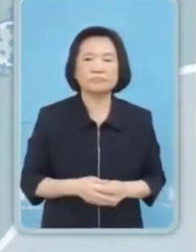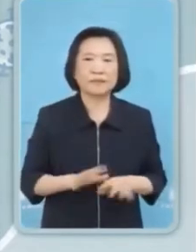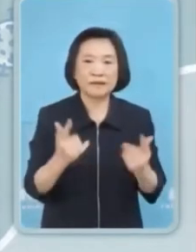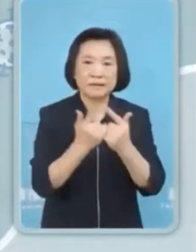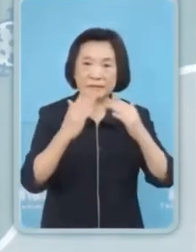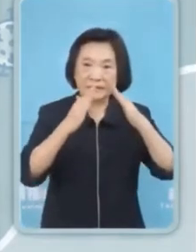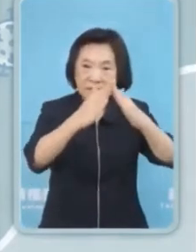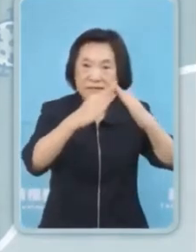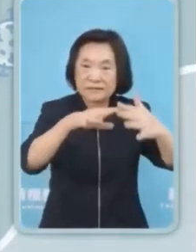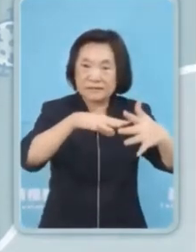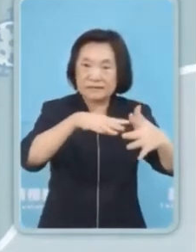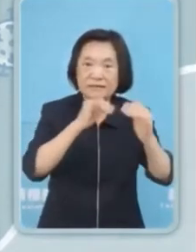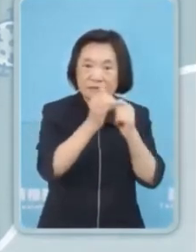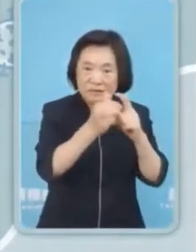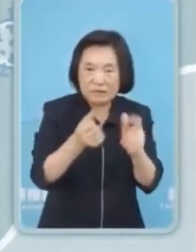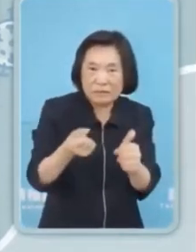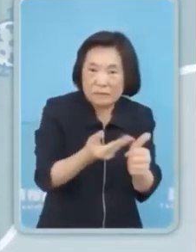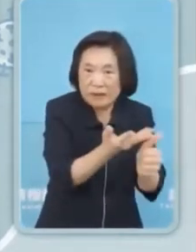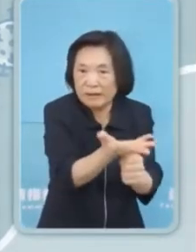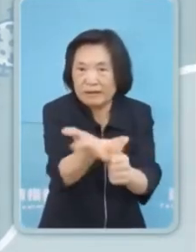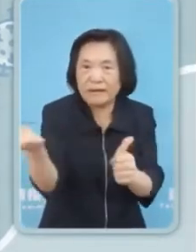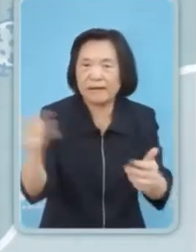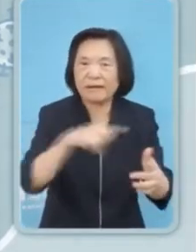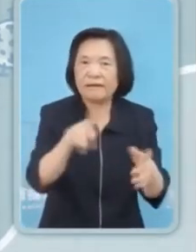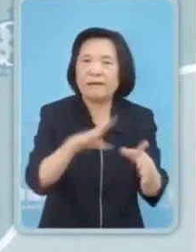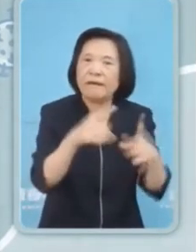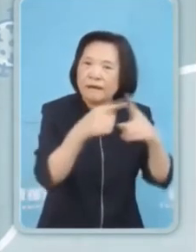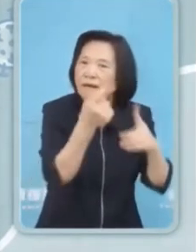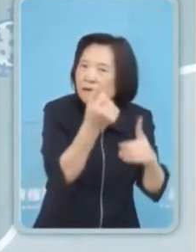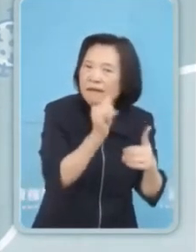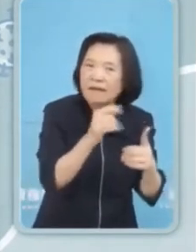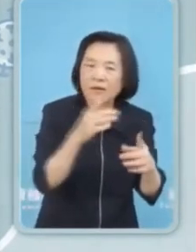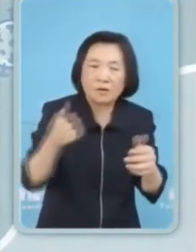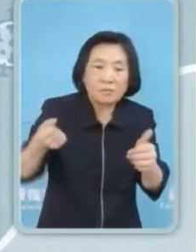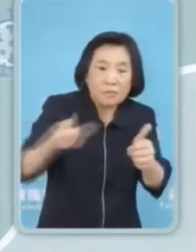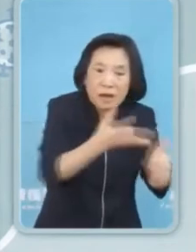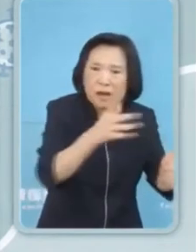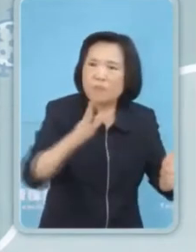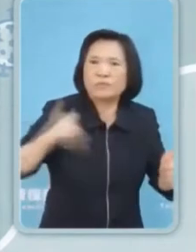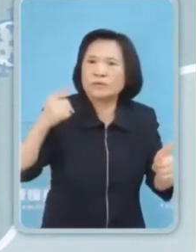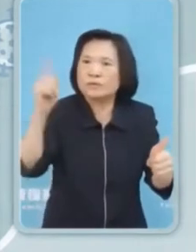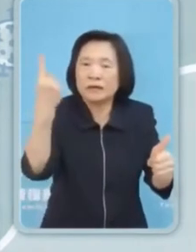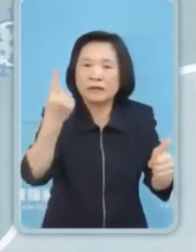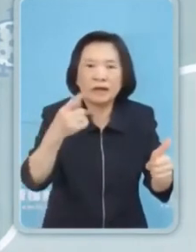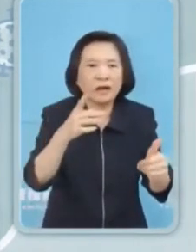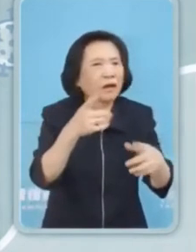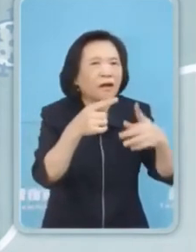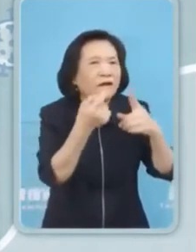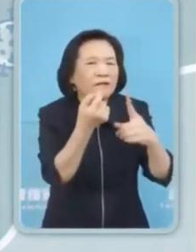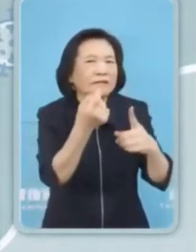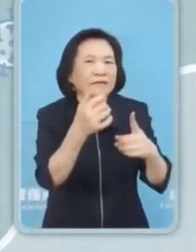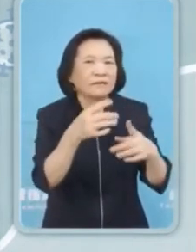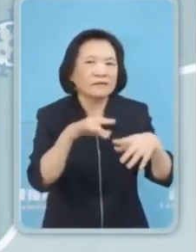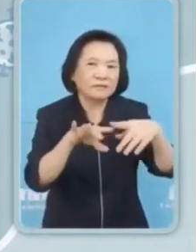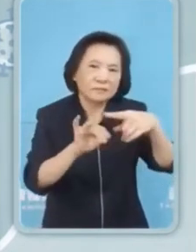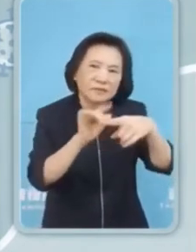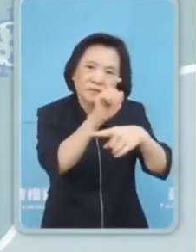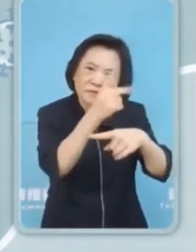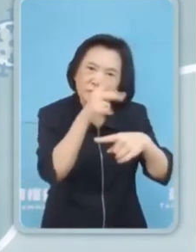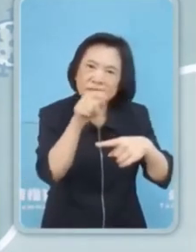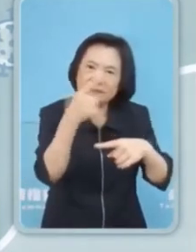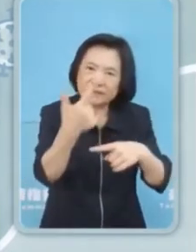真的在社区感染的不多，就是说你在社区哦被一个不明感染源感染的百分比不高，大概